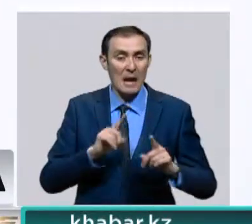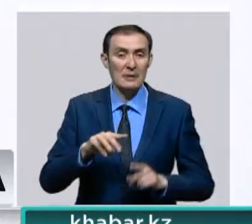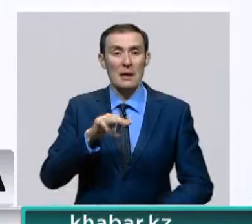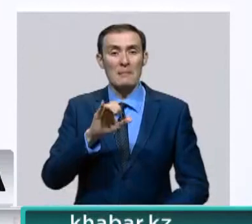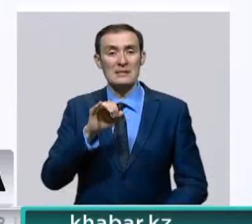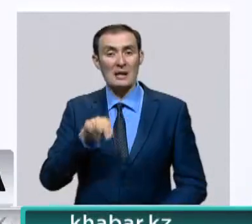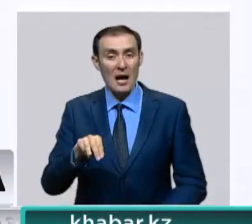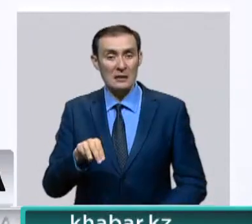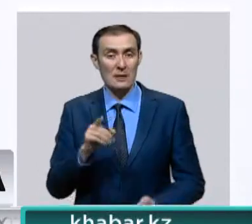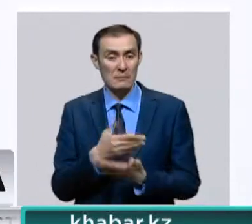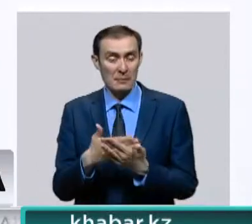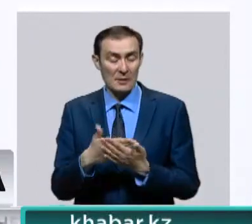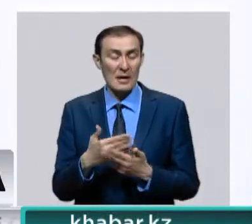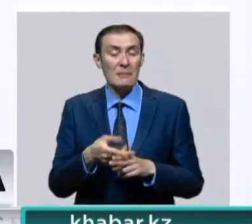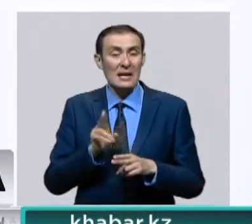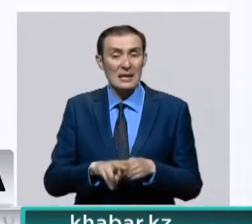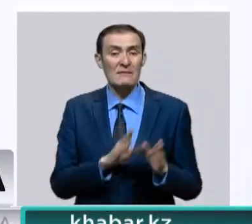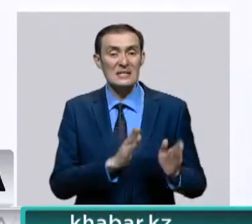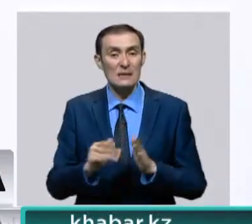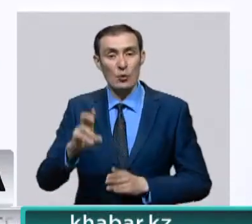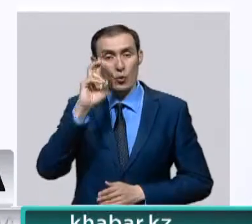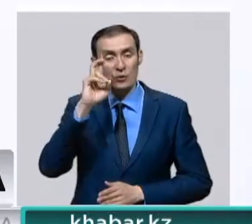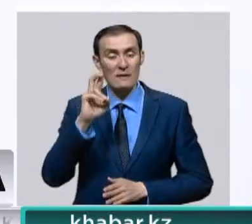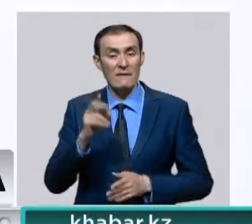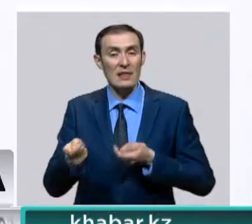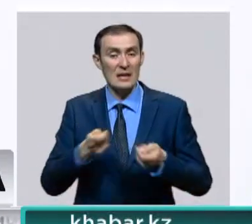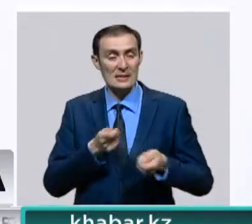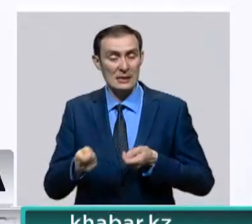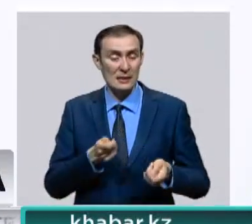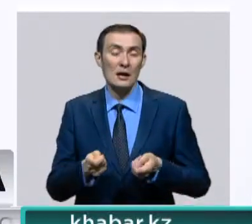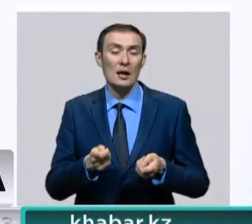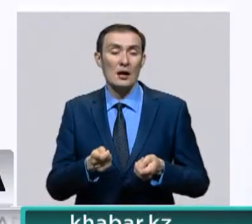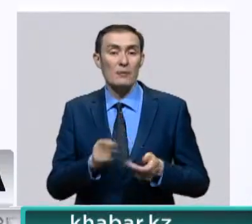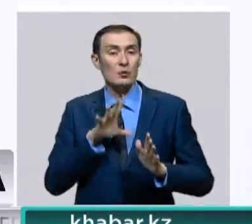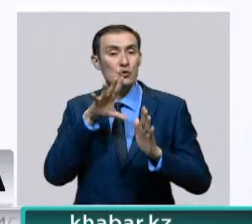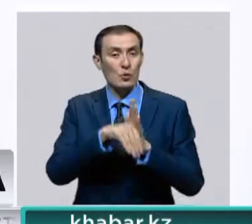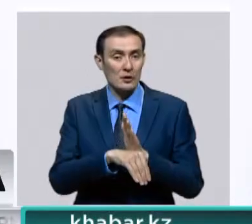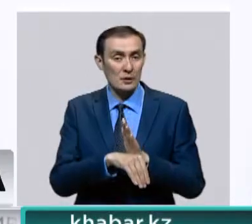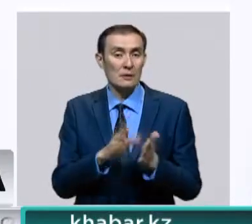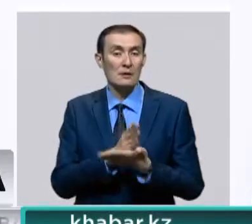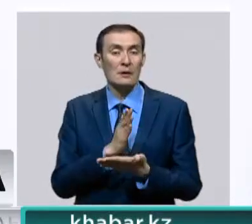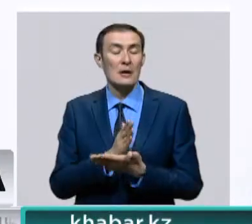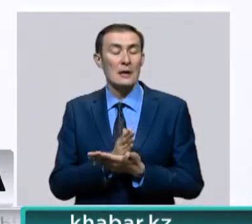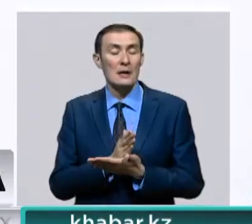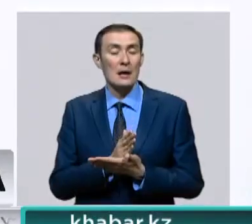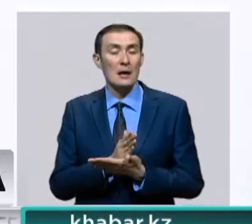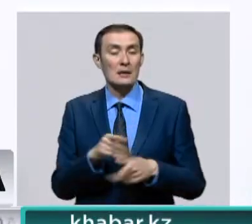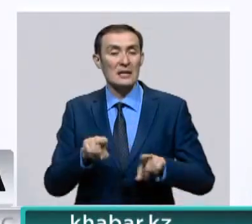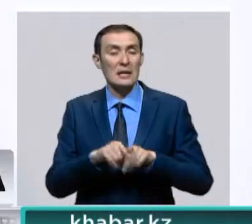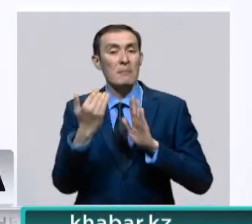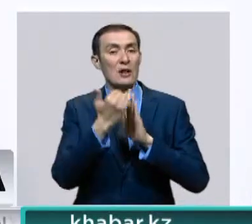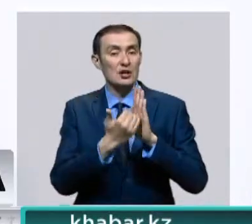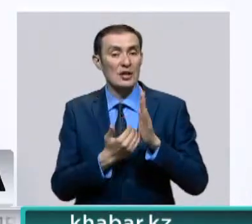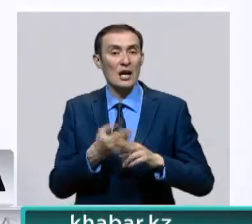маслихаты. При этом в системе государственной власти предусмотрены такие положения,